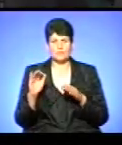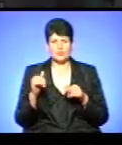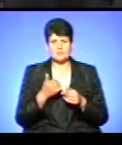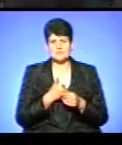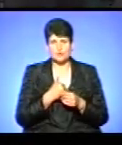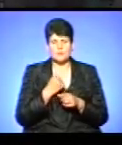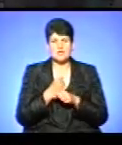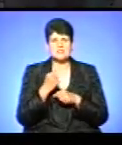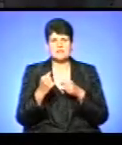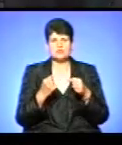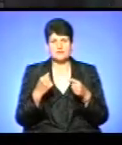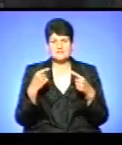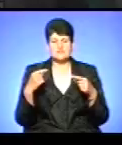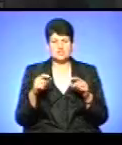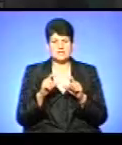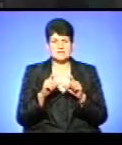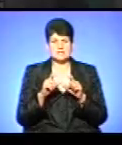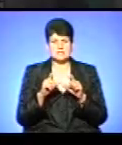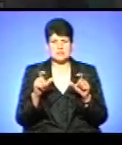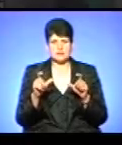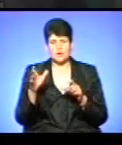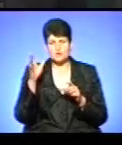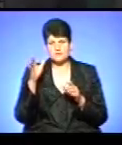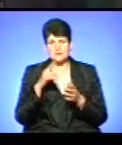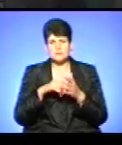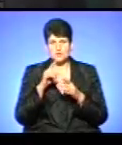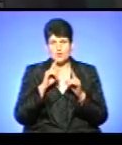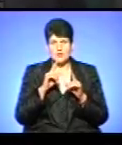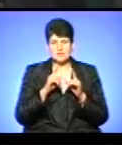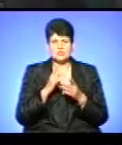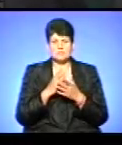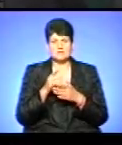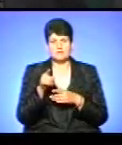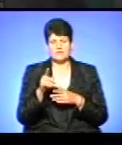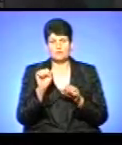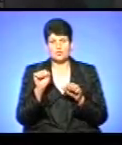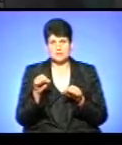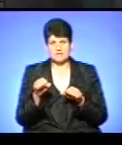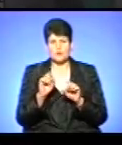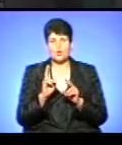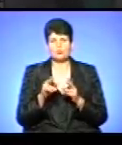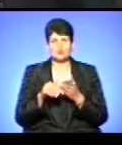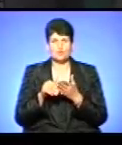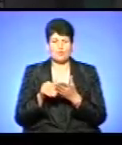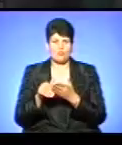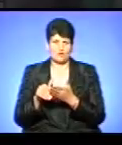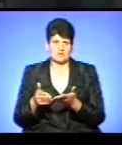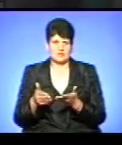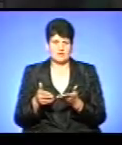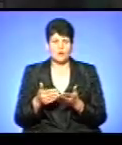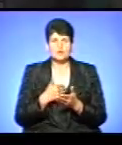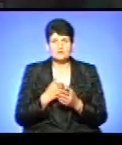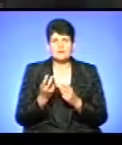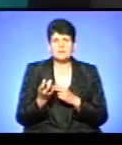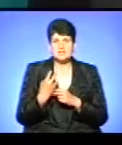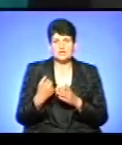захочуть працевлаштуватися в інших закладах освіти міської ради, чи матимете ви можливість комусь допомогти з працевлаштуванням? Хотілося, щоб вони прийшли